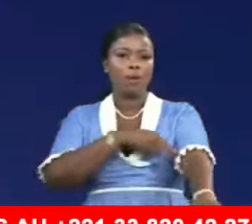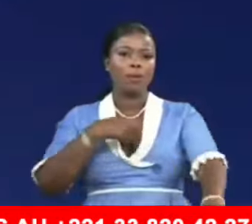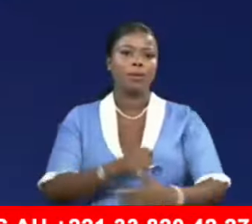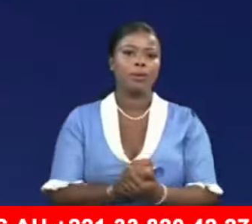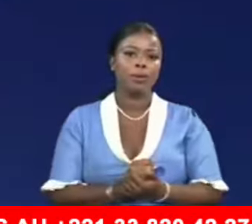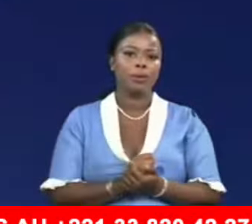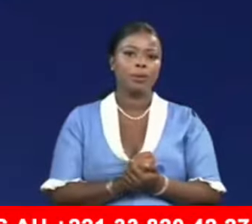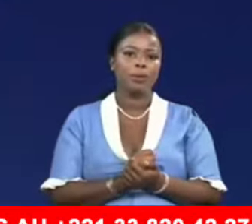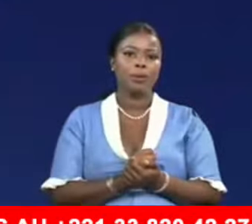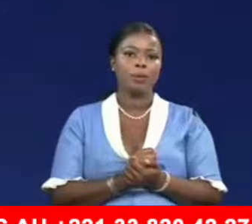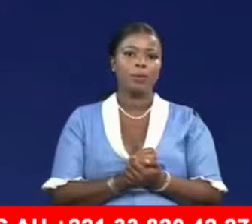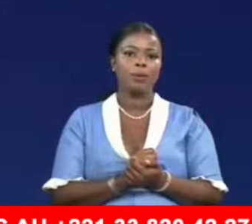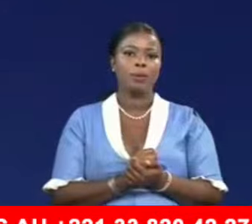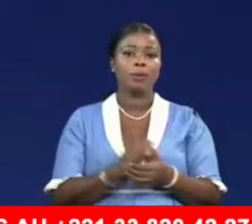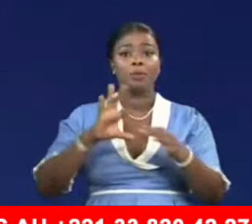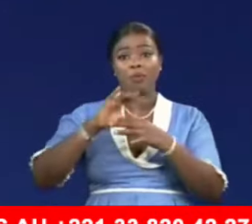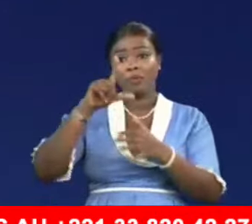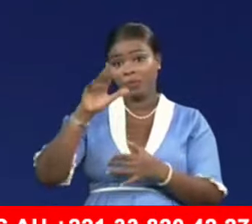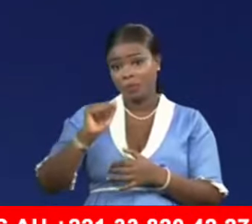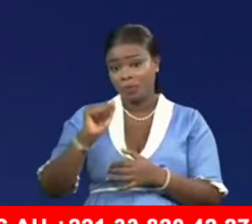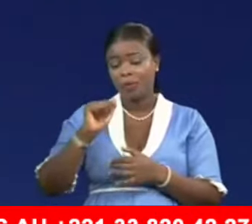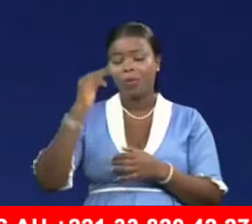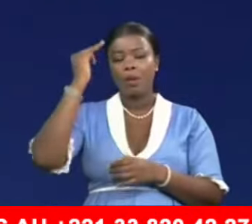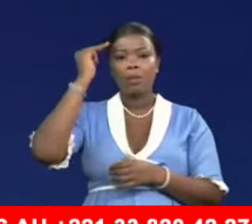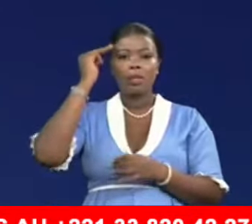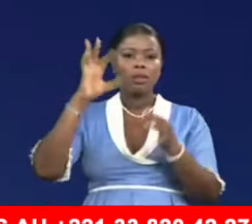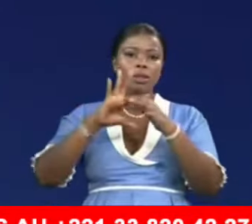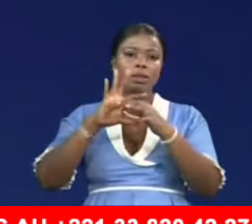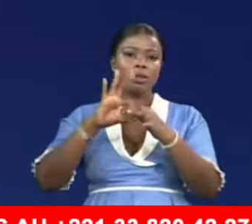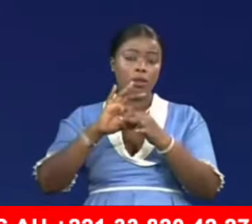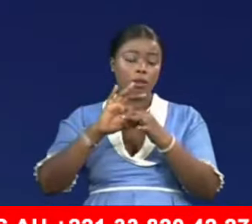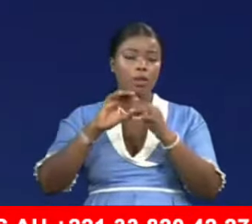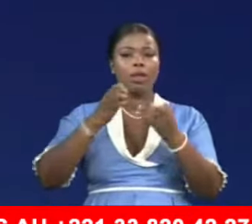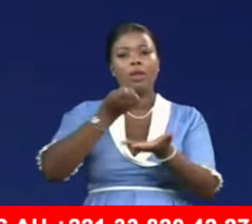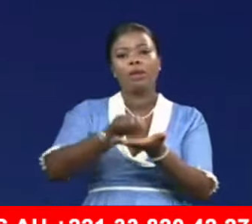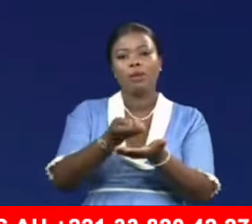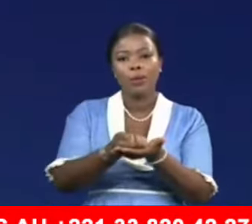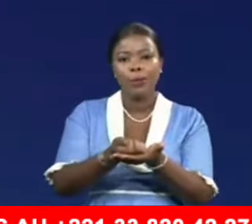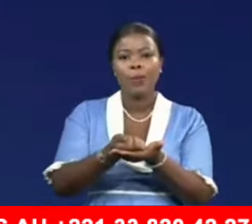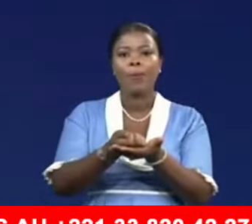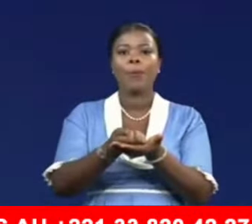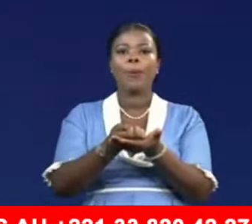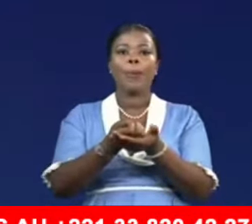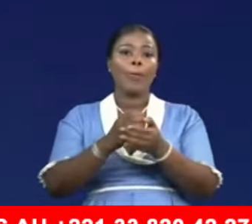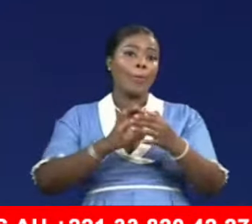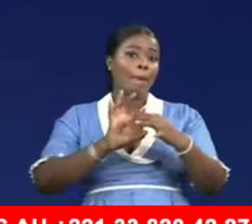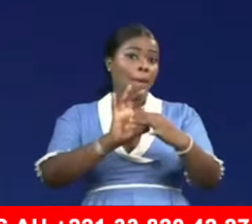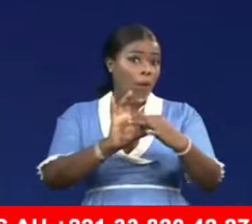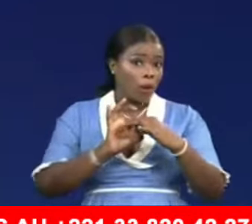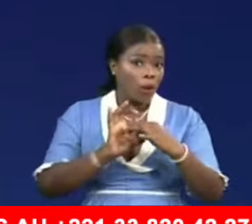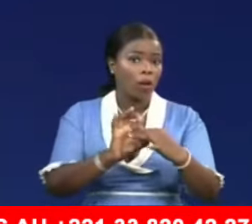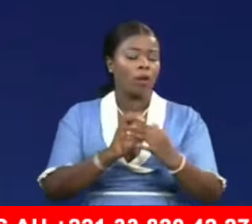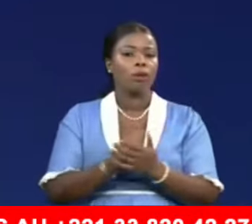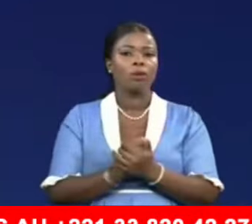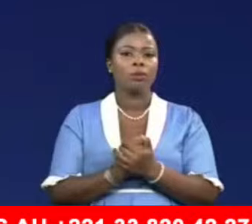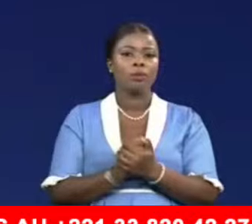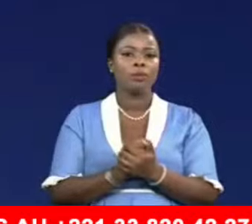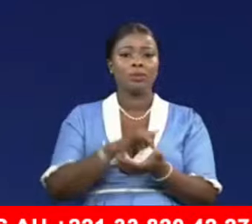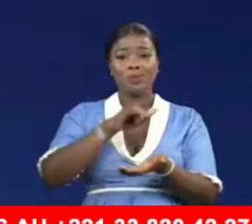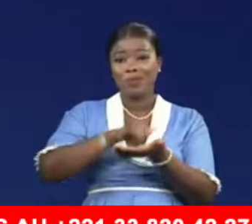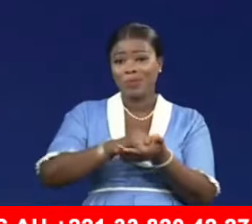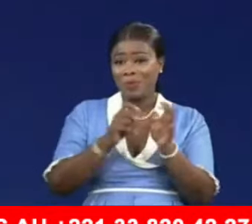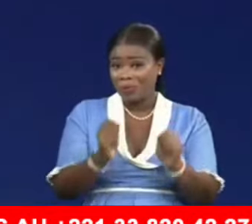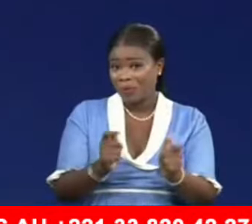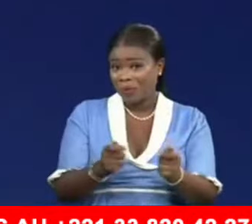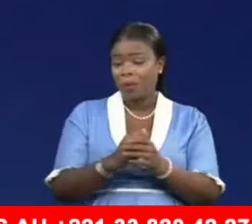composé d'experts de la Primature et du ministère de l'économie du Plan et de la Coopération s'est immédiatement alors